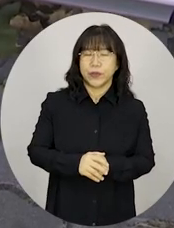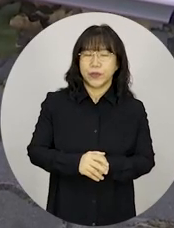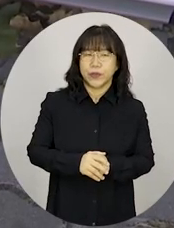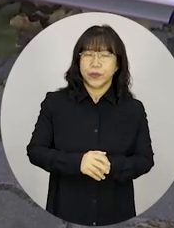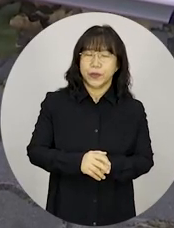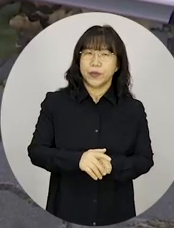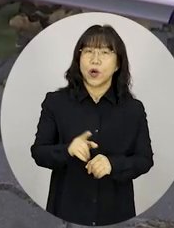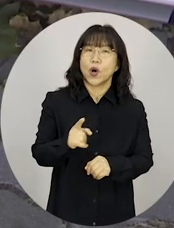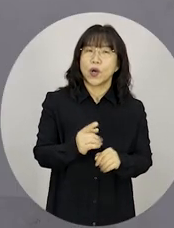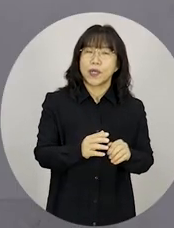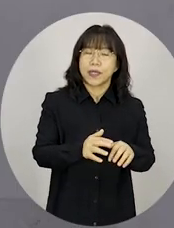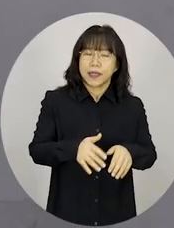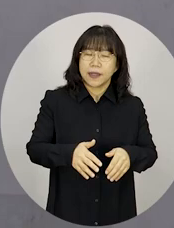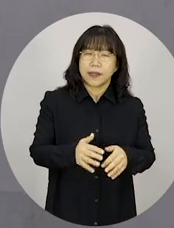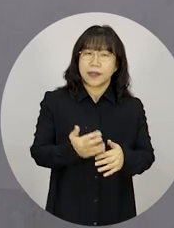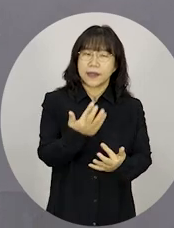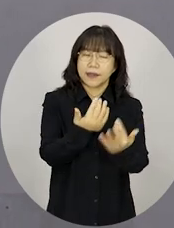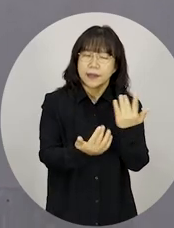운영합니다 가동시간은